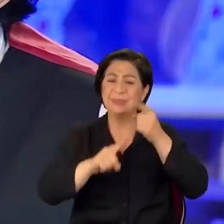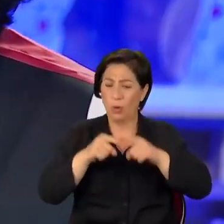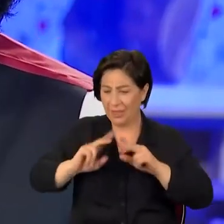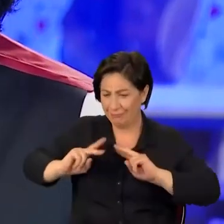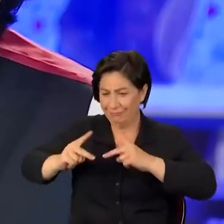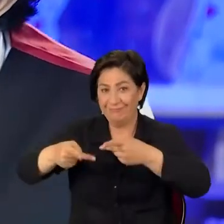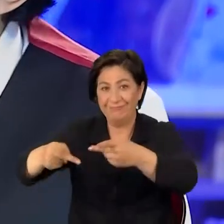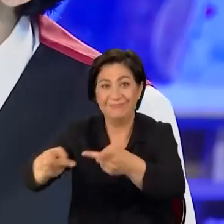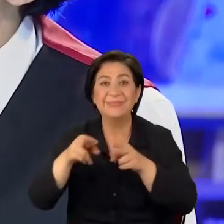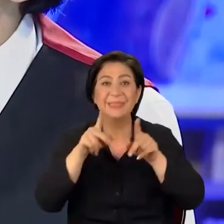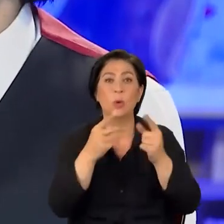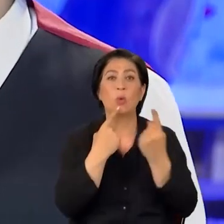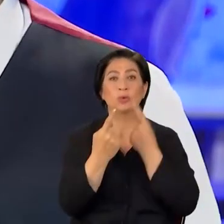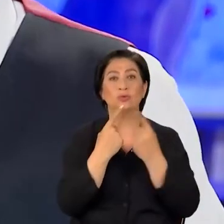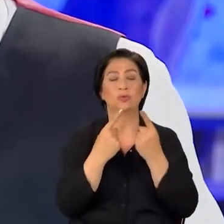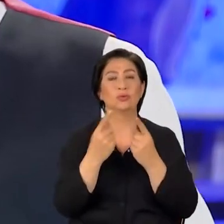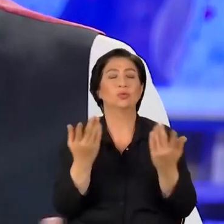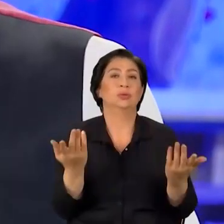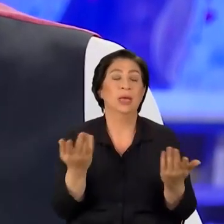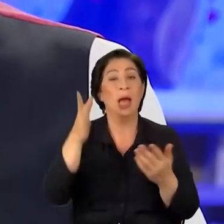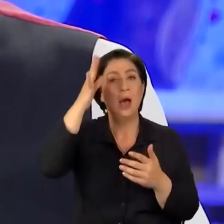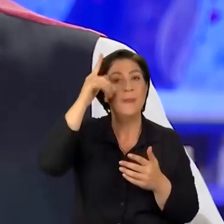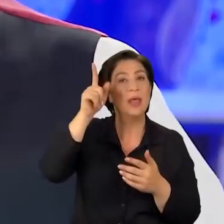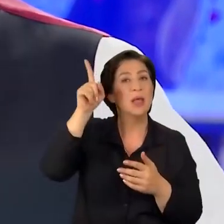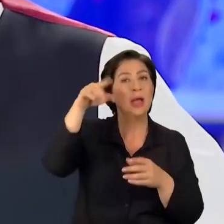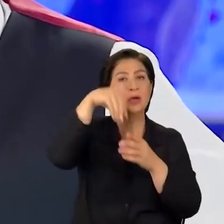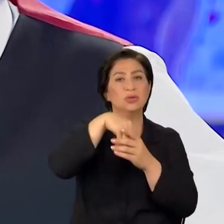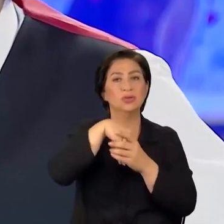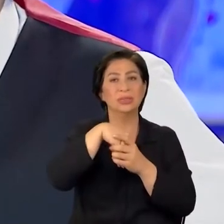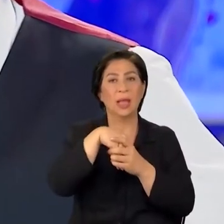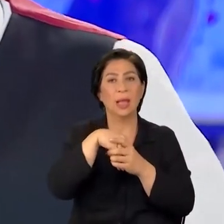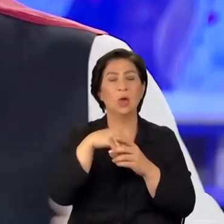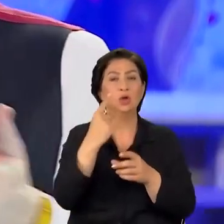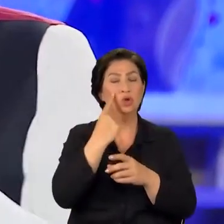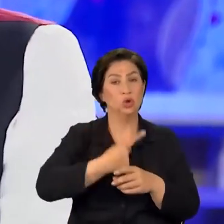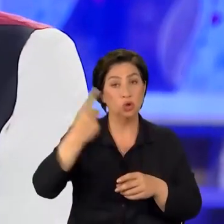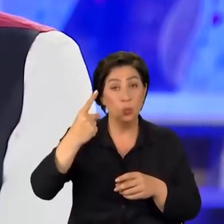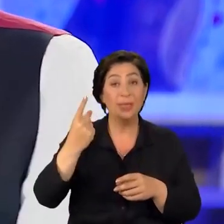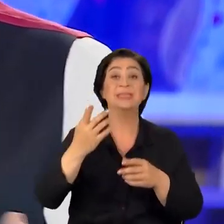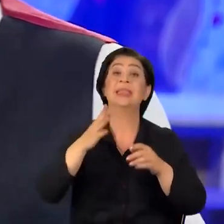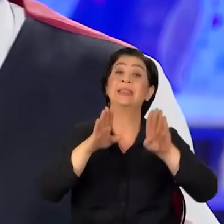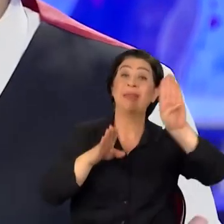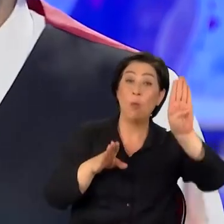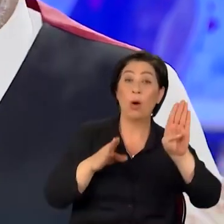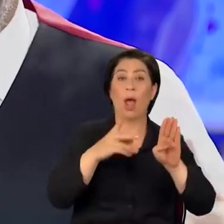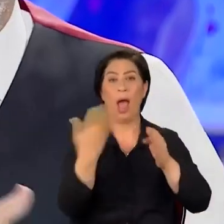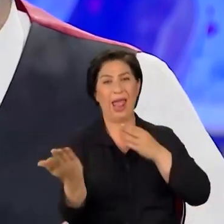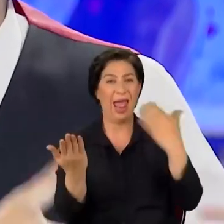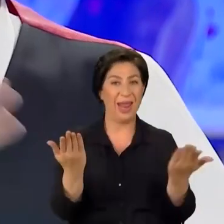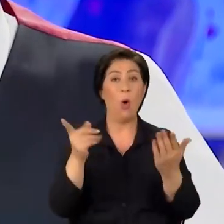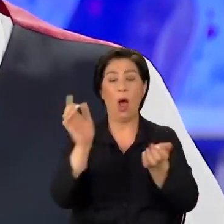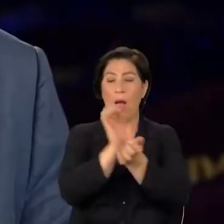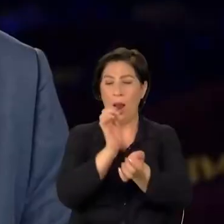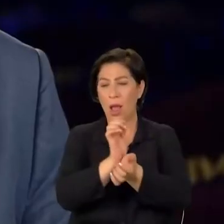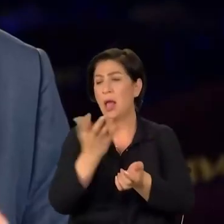Gibi. Aslında bundan bahsediyoruz. Evet. Nasıl Amerika Birleşik Devletleri'nde cumhuriyetçiler ve demokratlar var. Onlar aileden